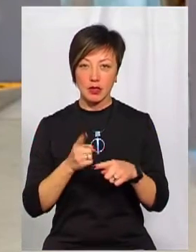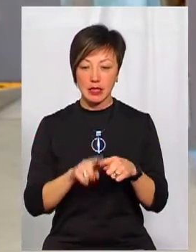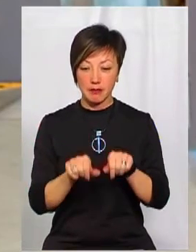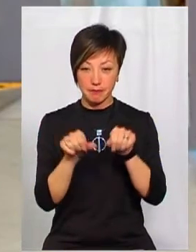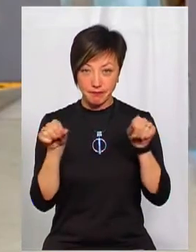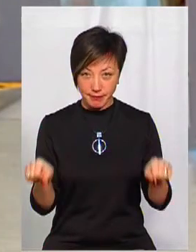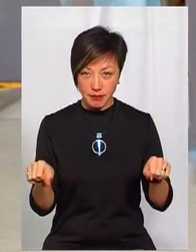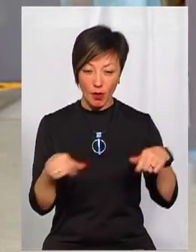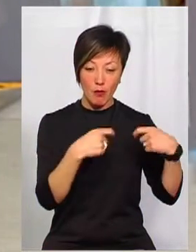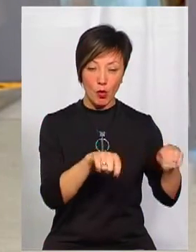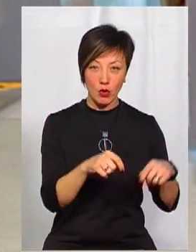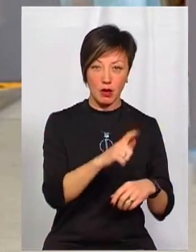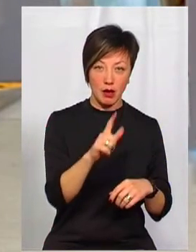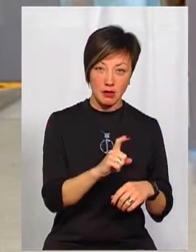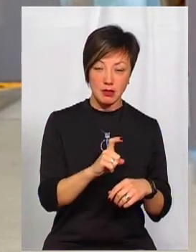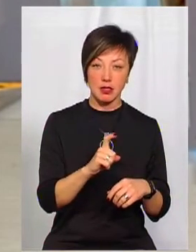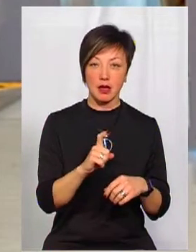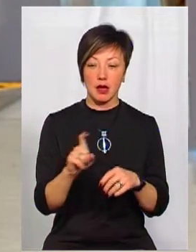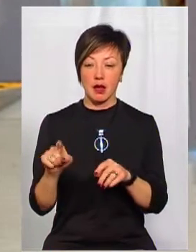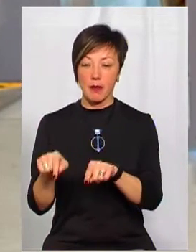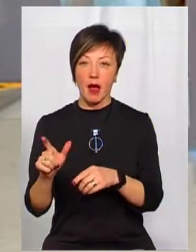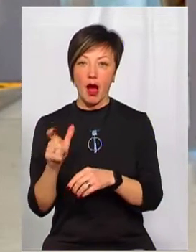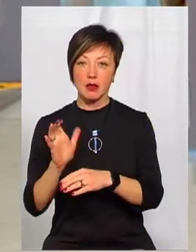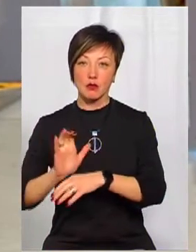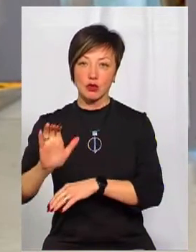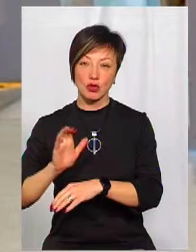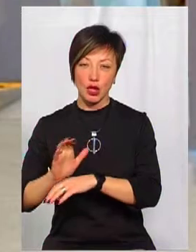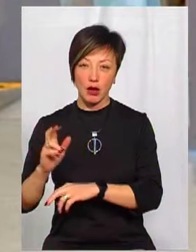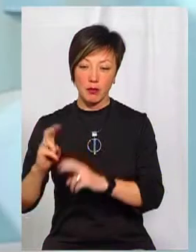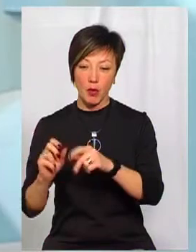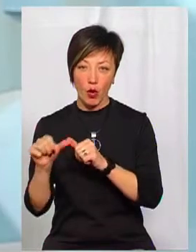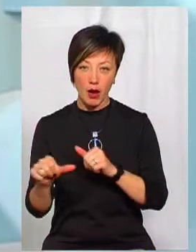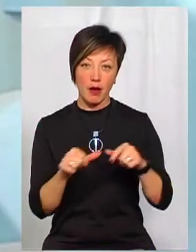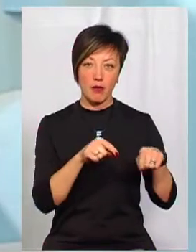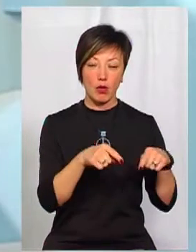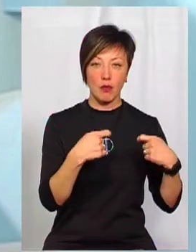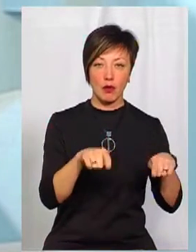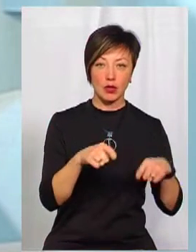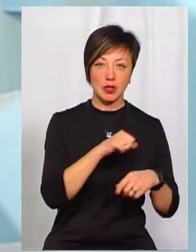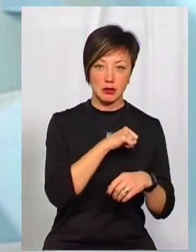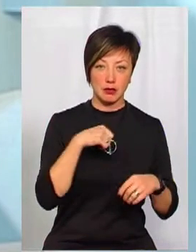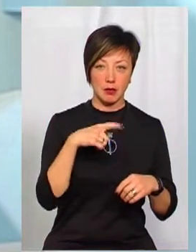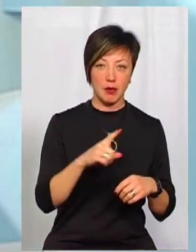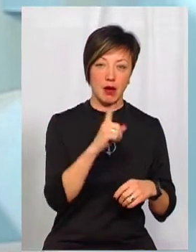розмежування саме продажу газу від газопостачального підприємства, від